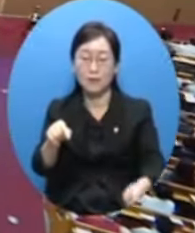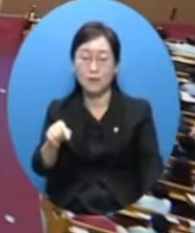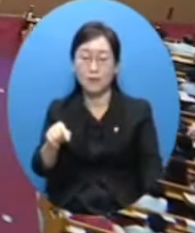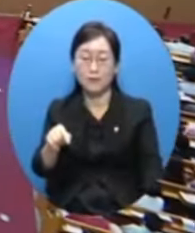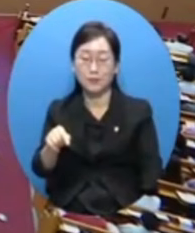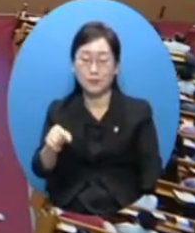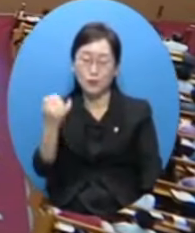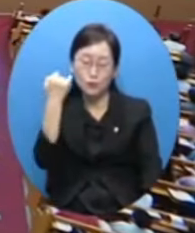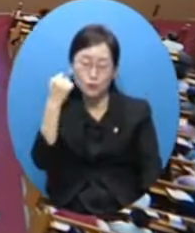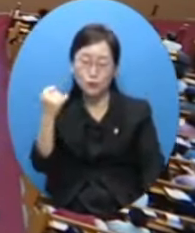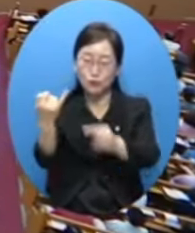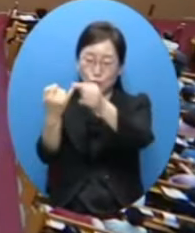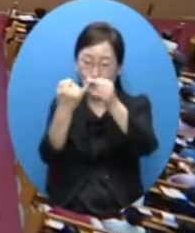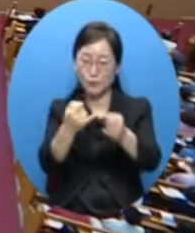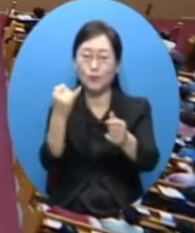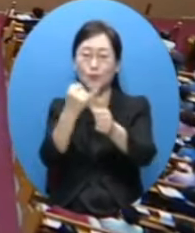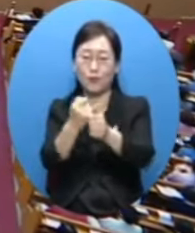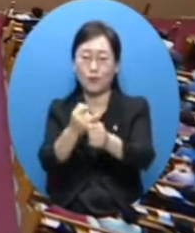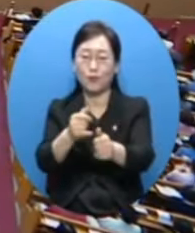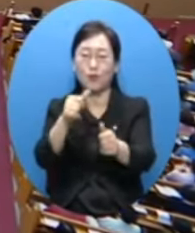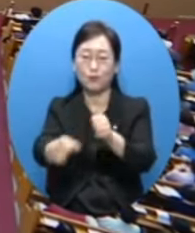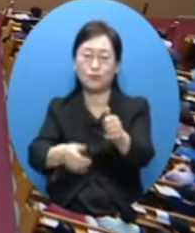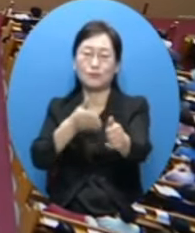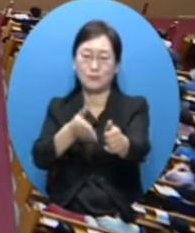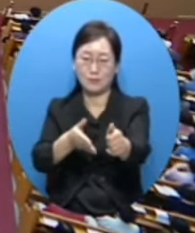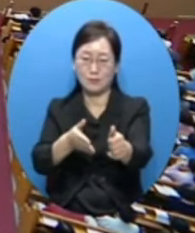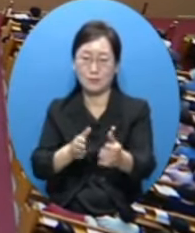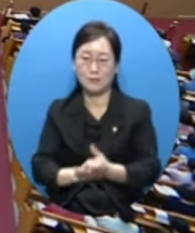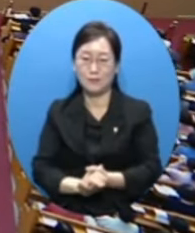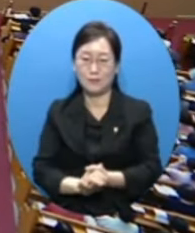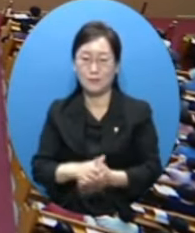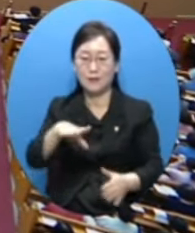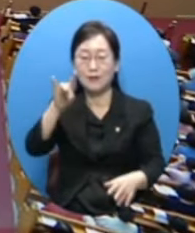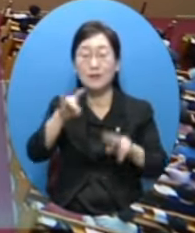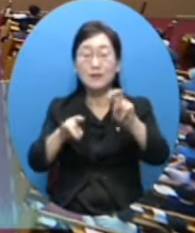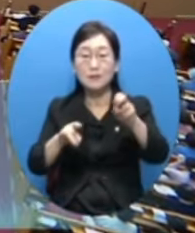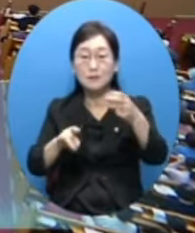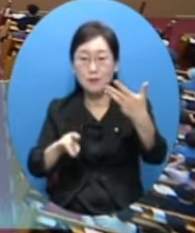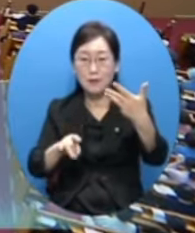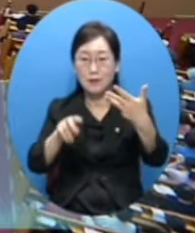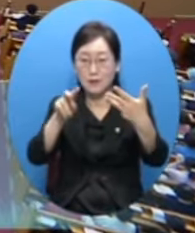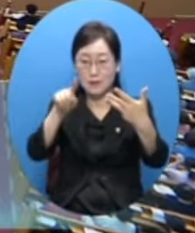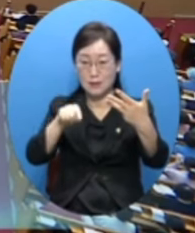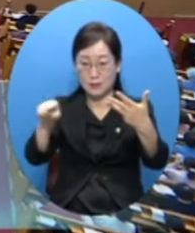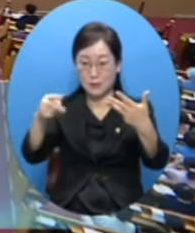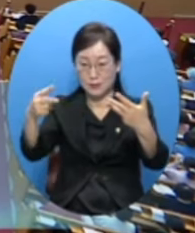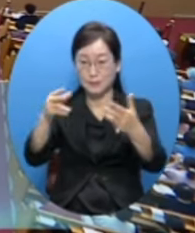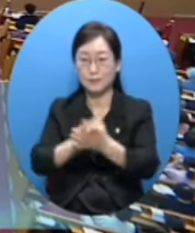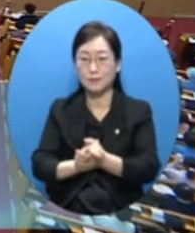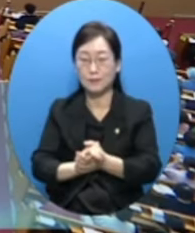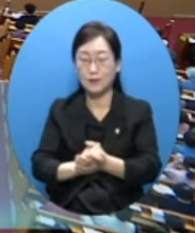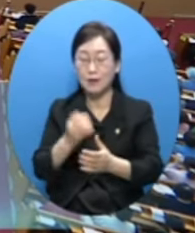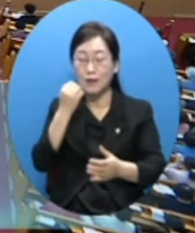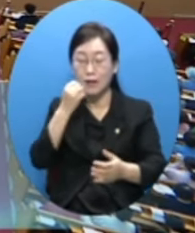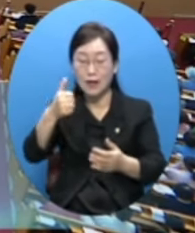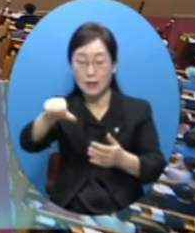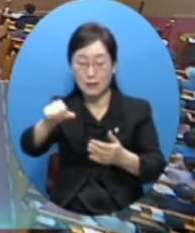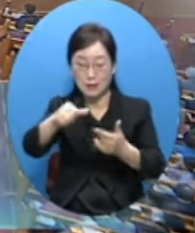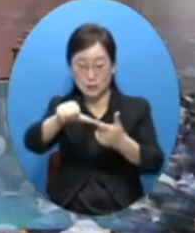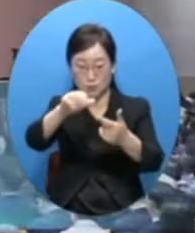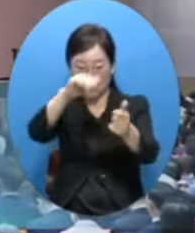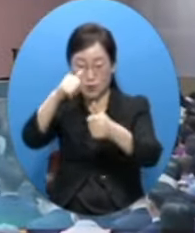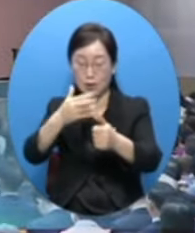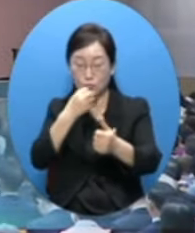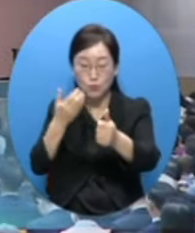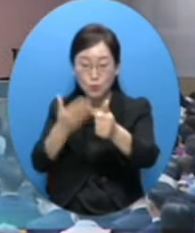아내를 얻어라 당부를 합니다. 창세기 28장 1절 2절입니다 이삭이 야곱을 불러 그에게 축복하고